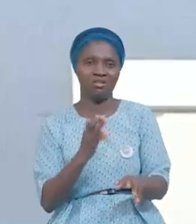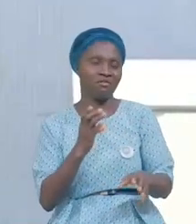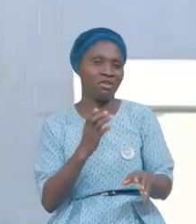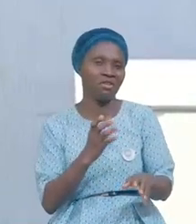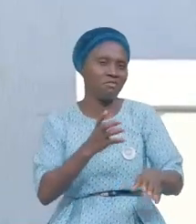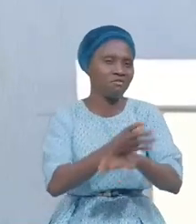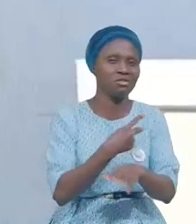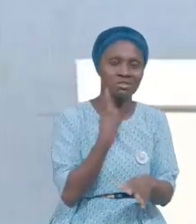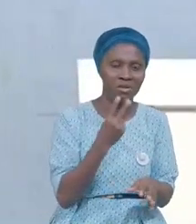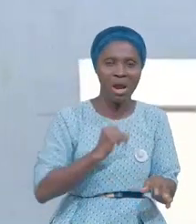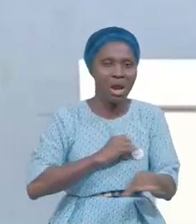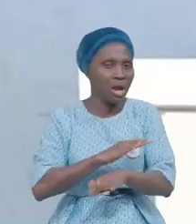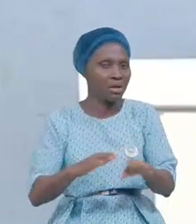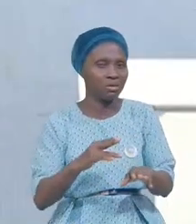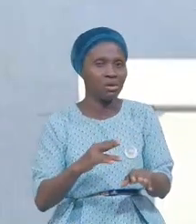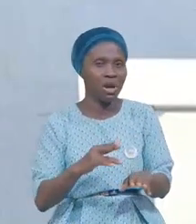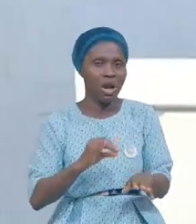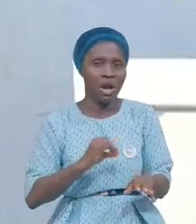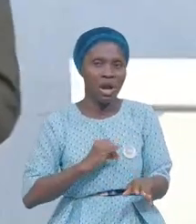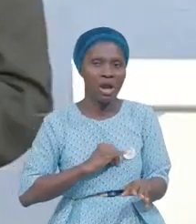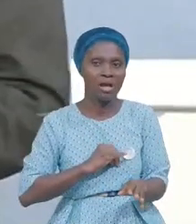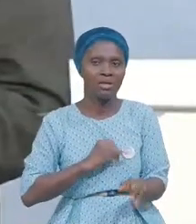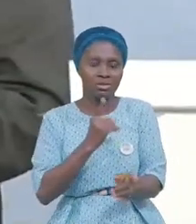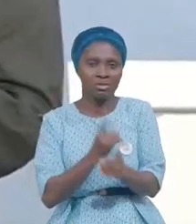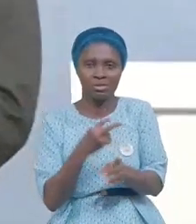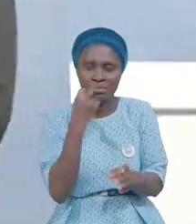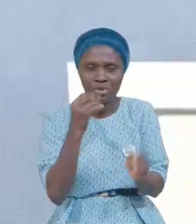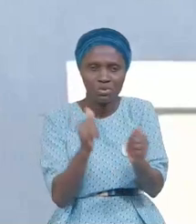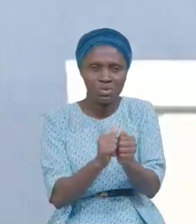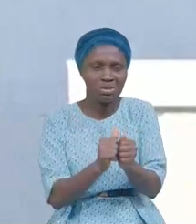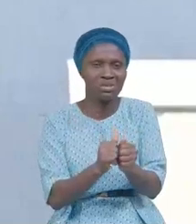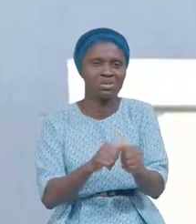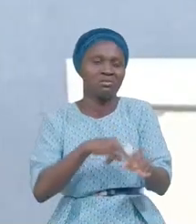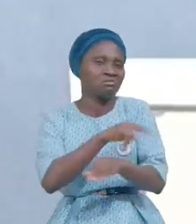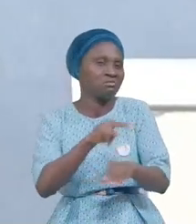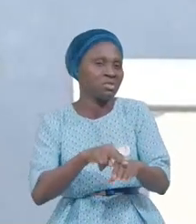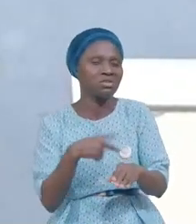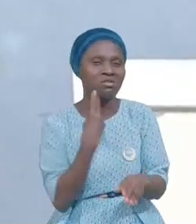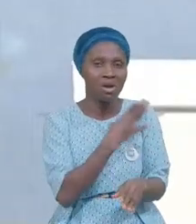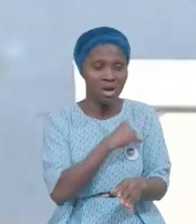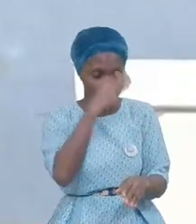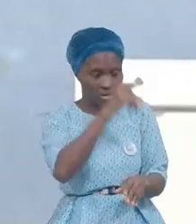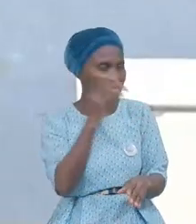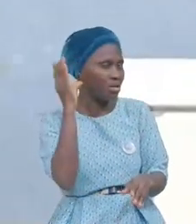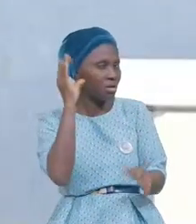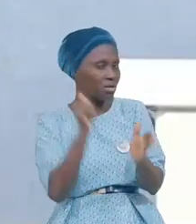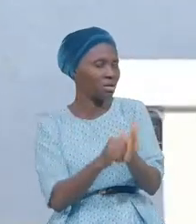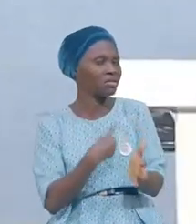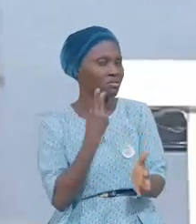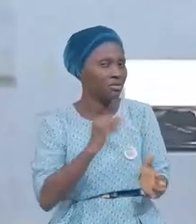je parle avec ma voix normale. Et il entend cette parole, ce qu'il j'ai